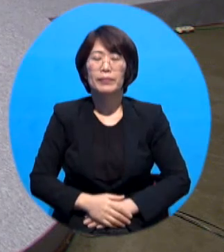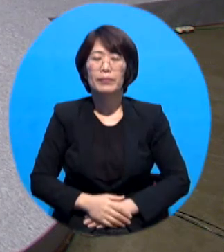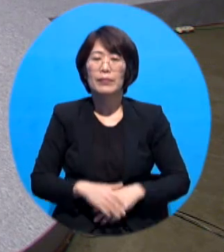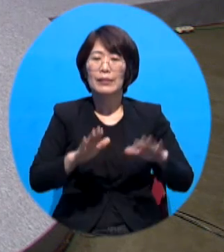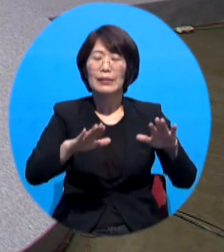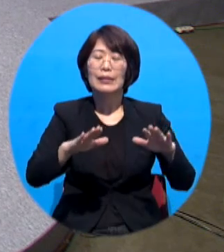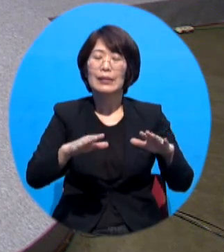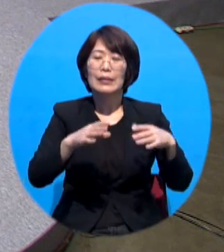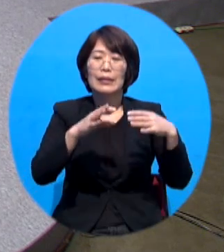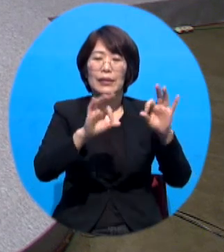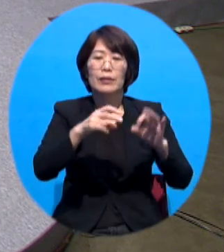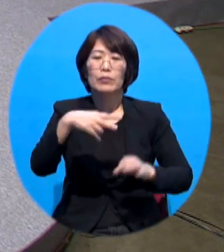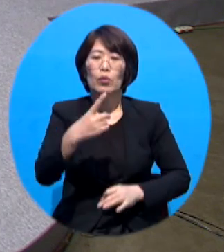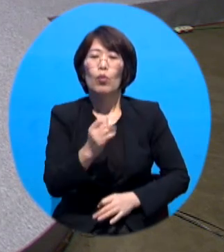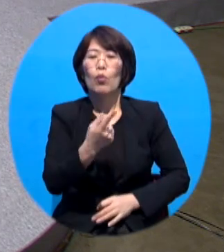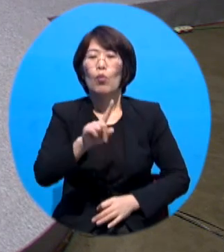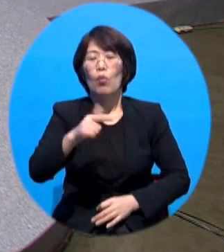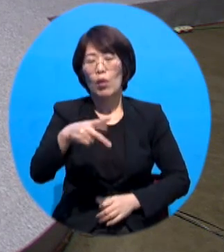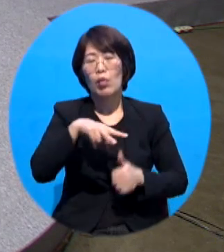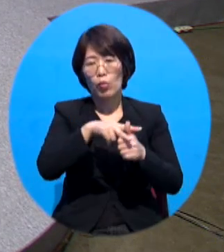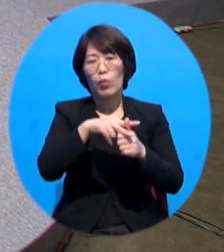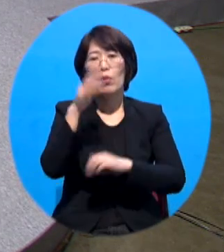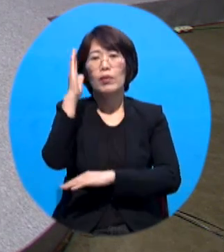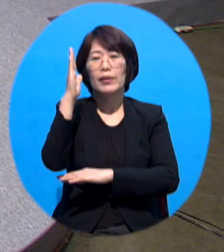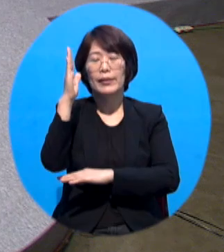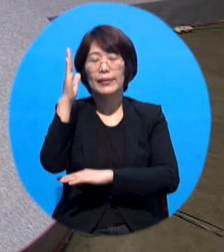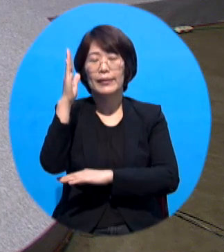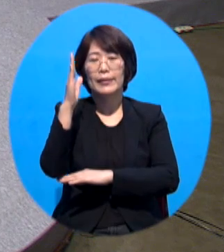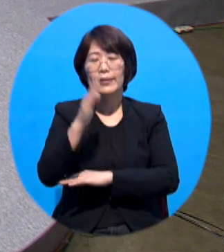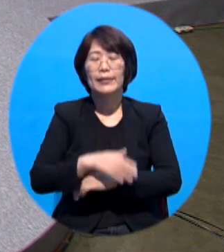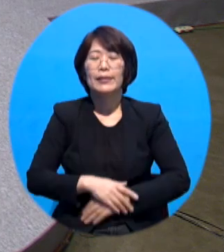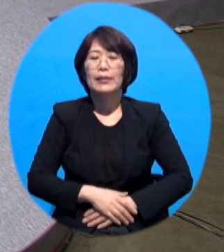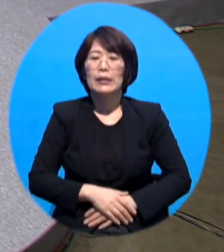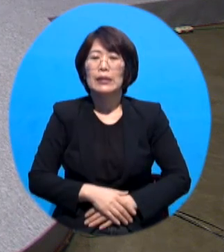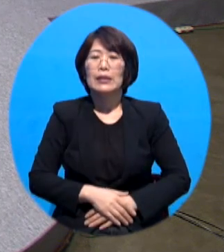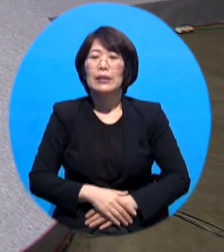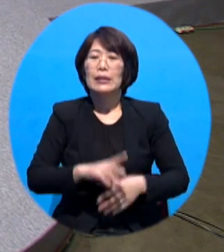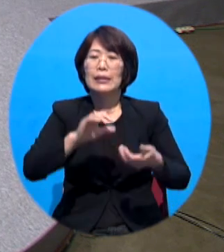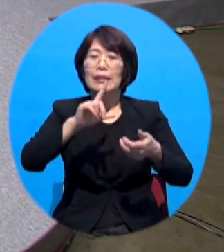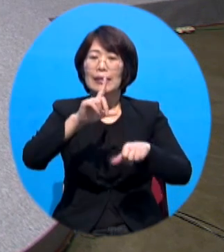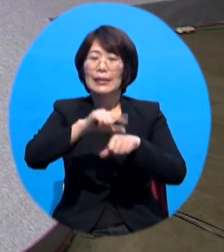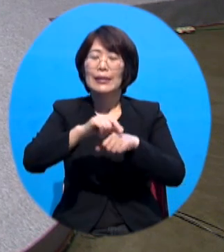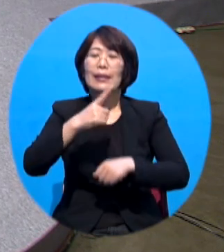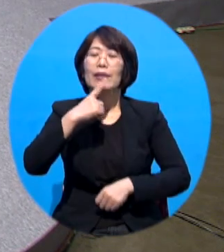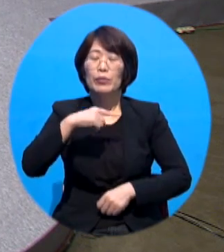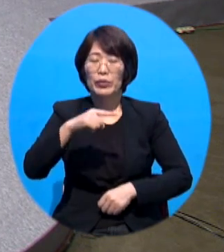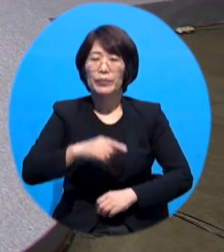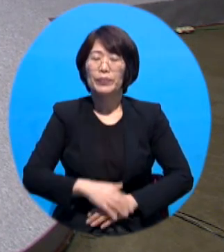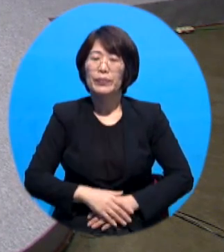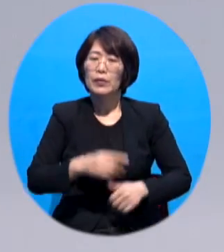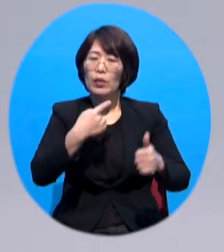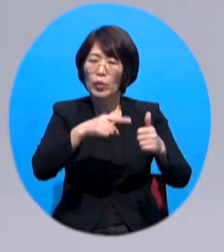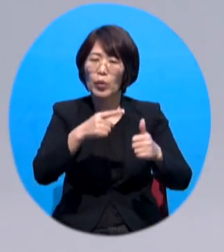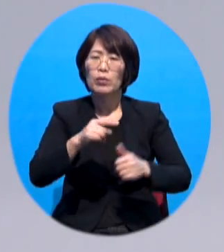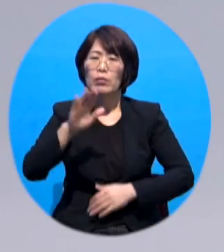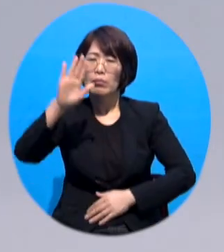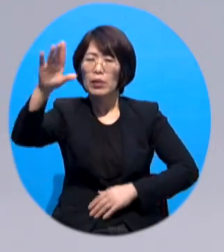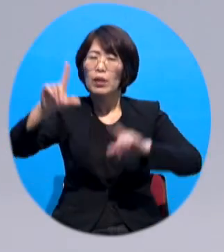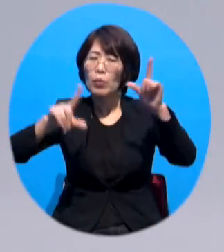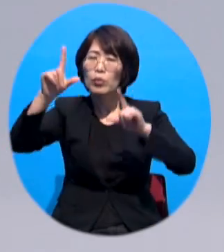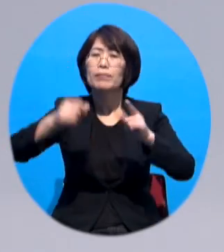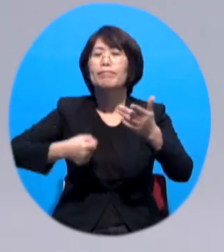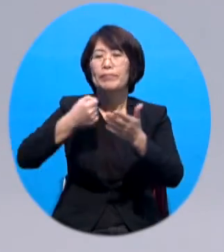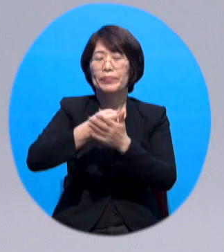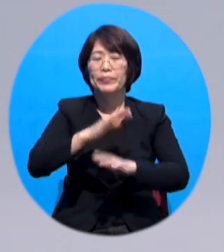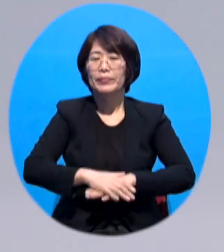4 이번에는 김동완 후보의 마무리 발언 좋겠습니다 마찬가지로 제한 시간 1분 입니다 교육은 우리의 미래의 모습을 결정합니다